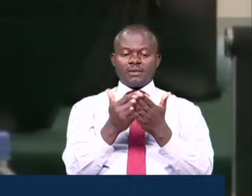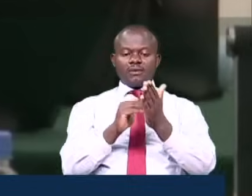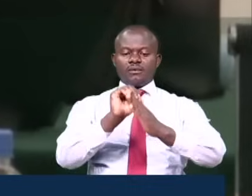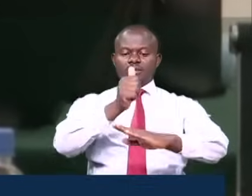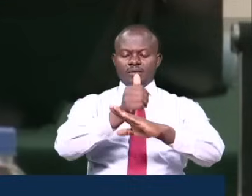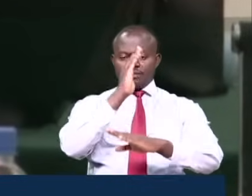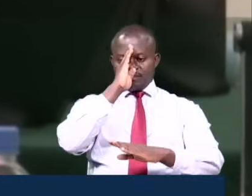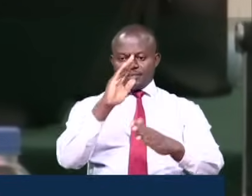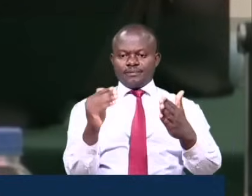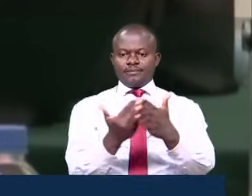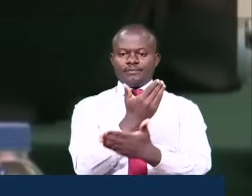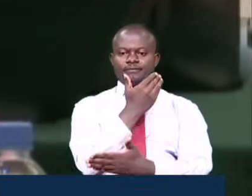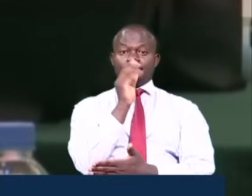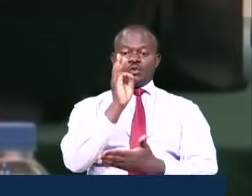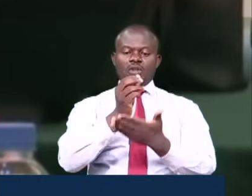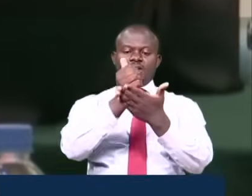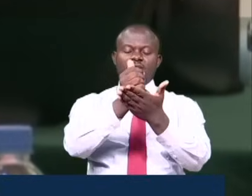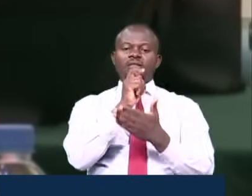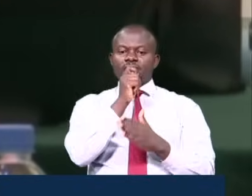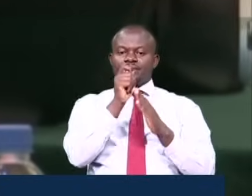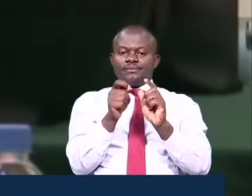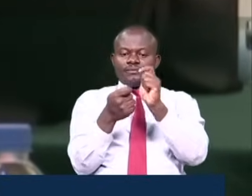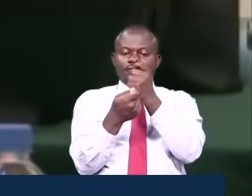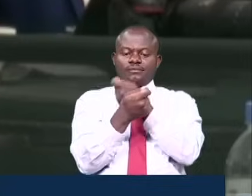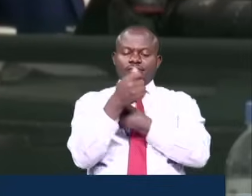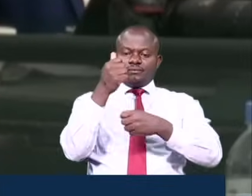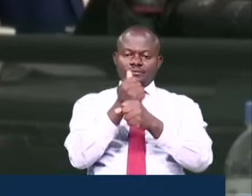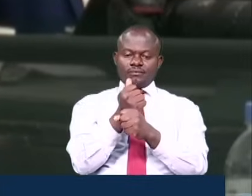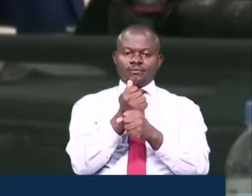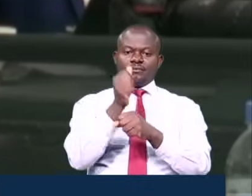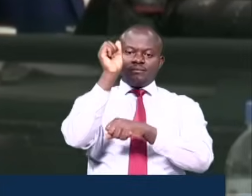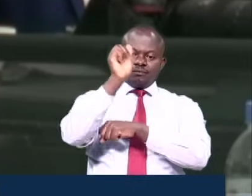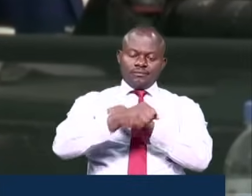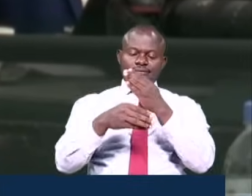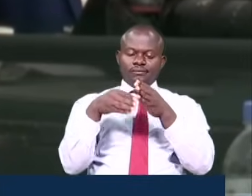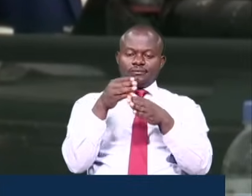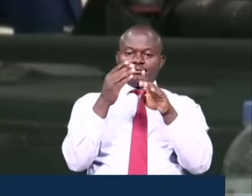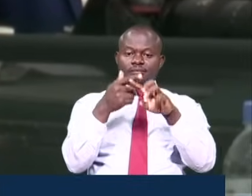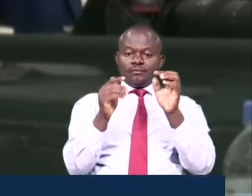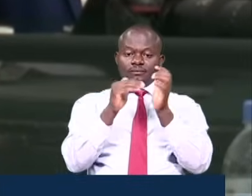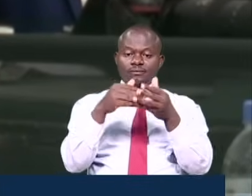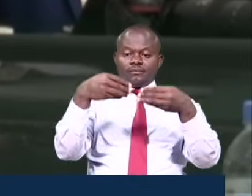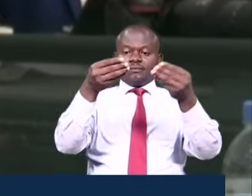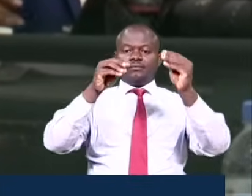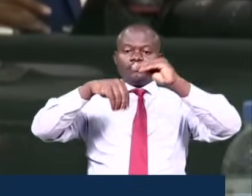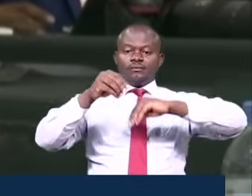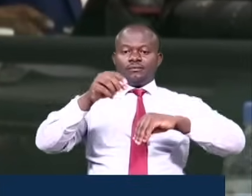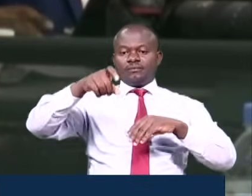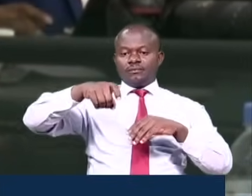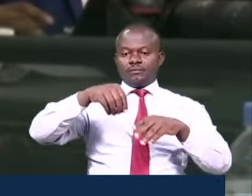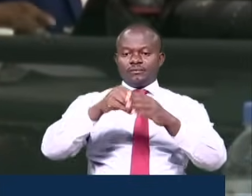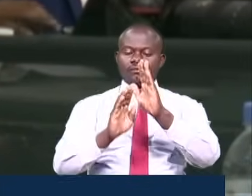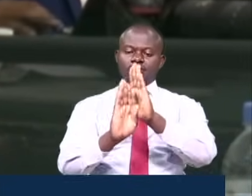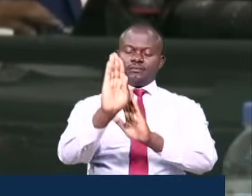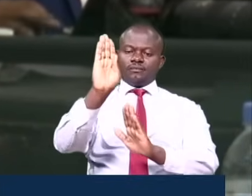mushya ni umurongo uzafasha itangazamakuru kuvugurura imikorere rirushaho kwiyubaka ari nako ritanga umusanzu ukenewe mu